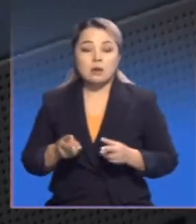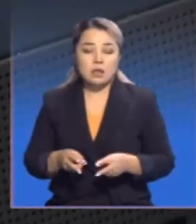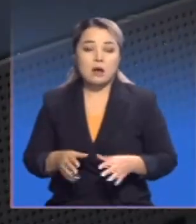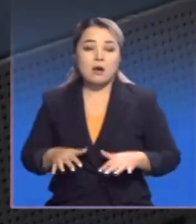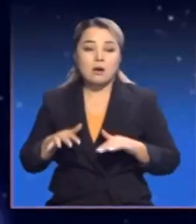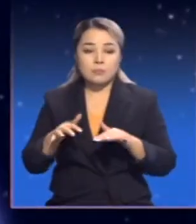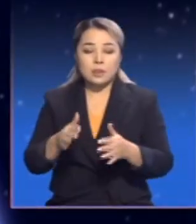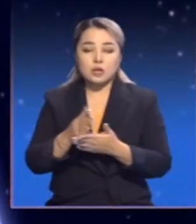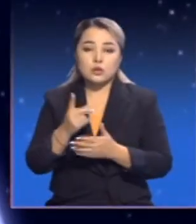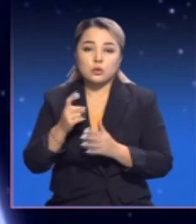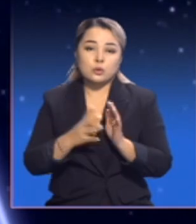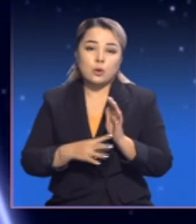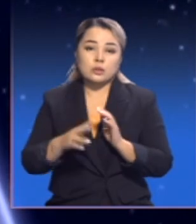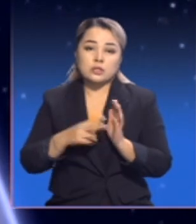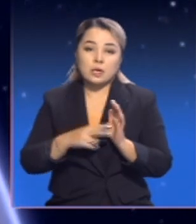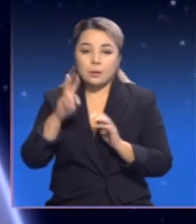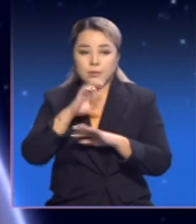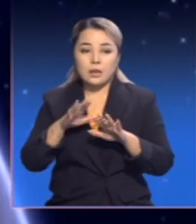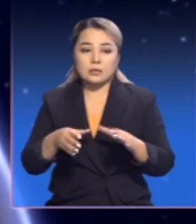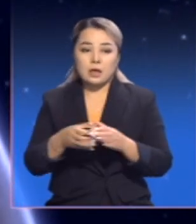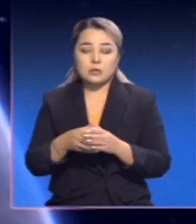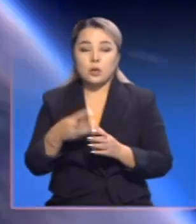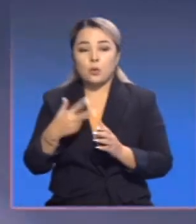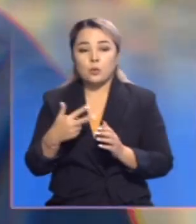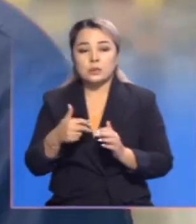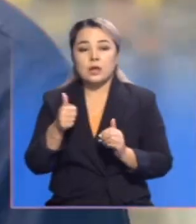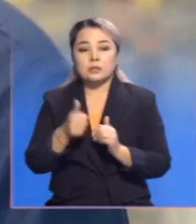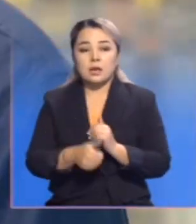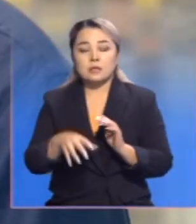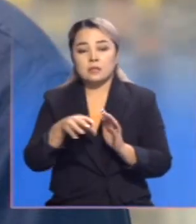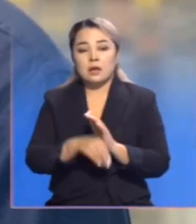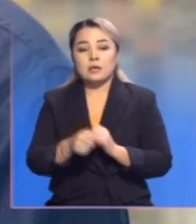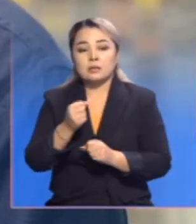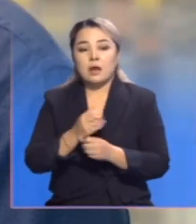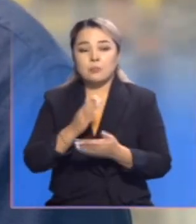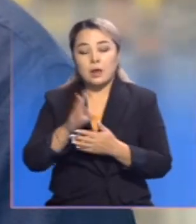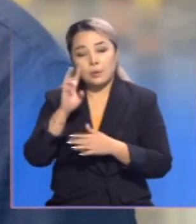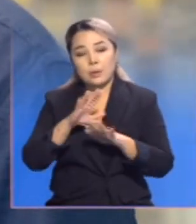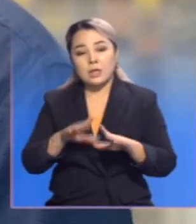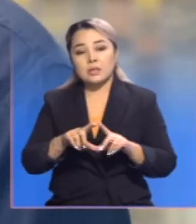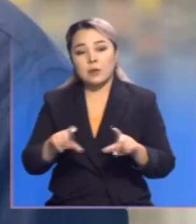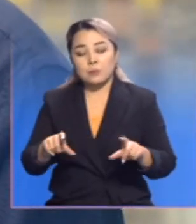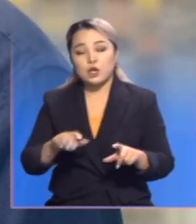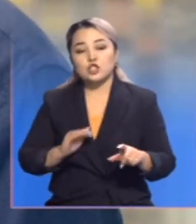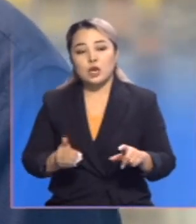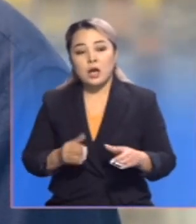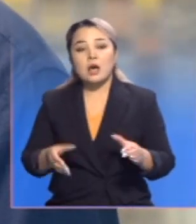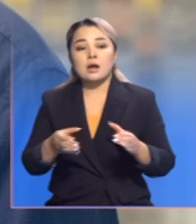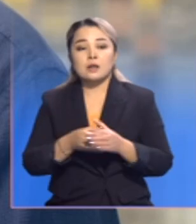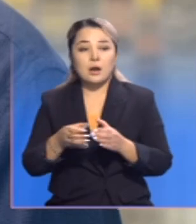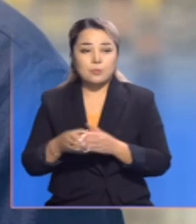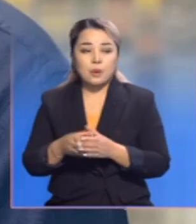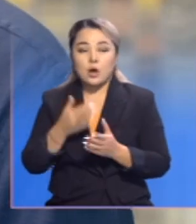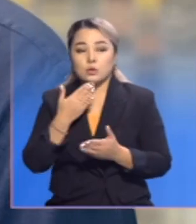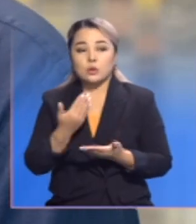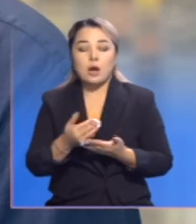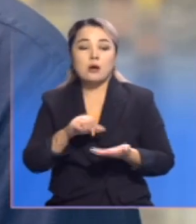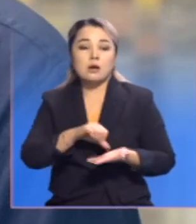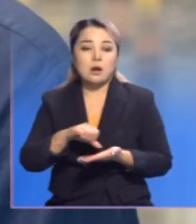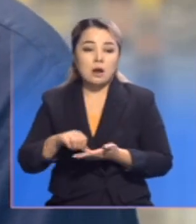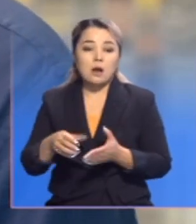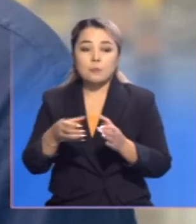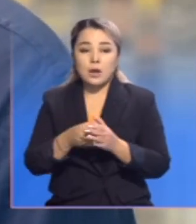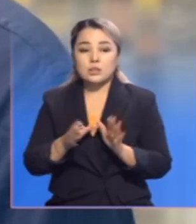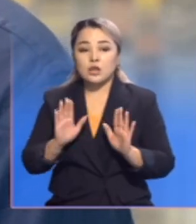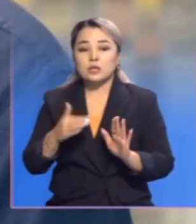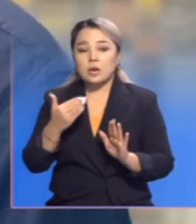рейтингінде 197 мемлекет арасында 30-дыққа кіреді. Мемлекеттік мекемелер, жеке компаниялар, трансұлттық компанияларды